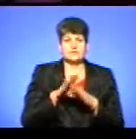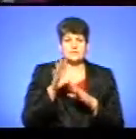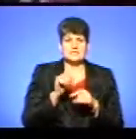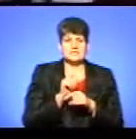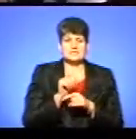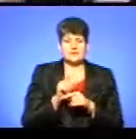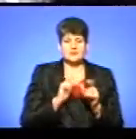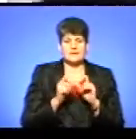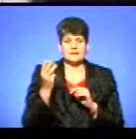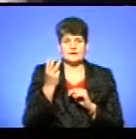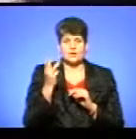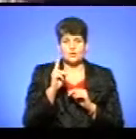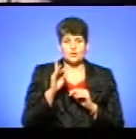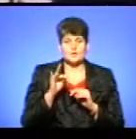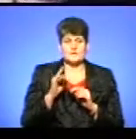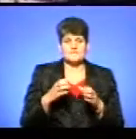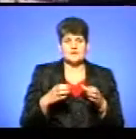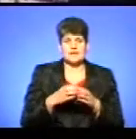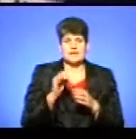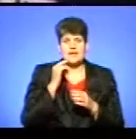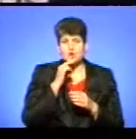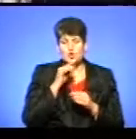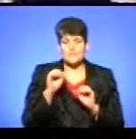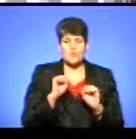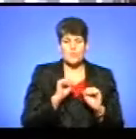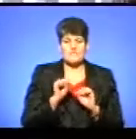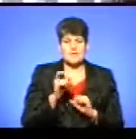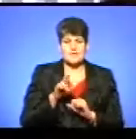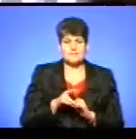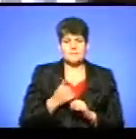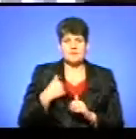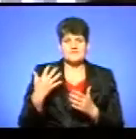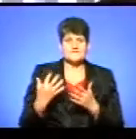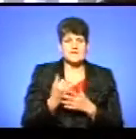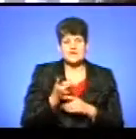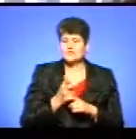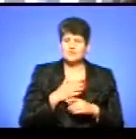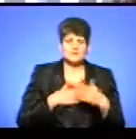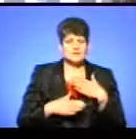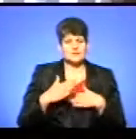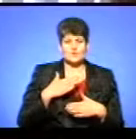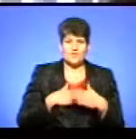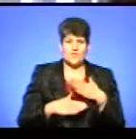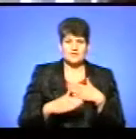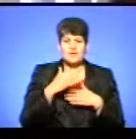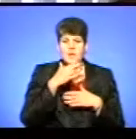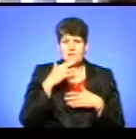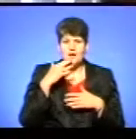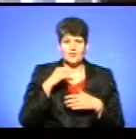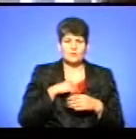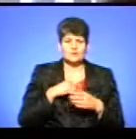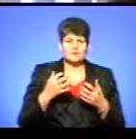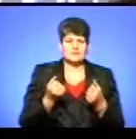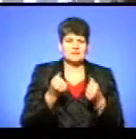завдання студенти третього курсу факультету економіки та управління. Ми виграли і ми дуже задоволені, багато емоцій ми